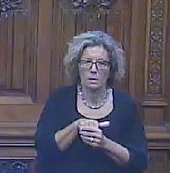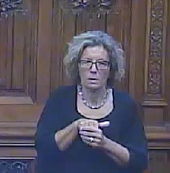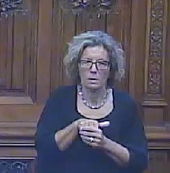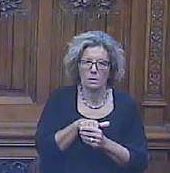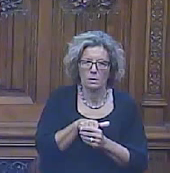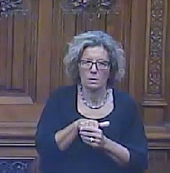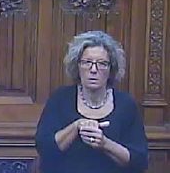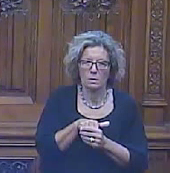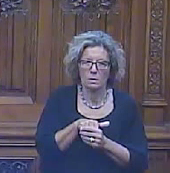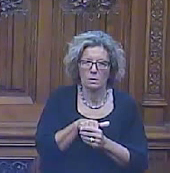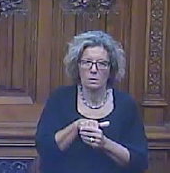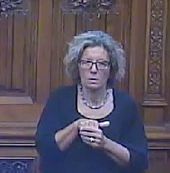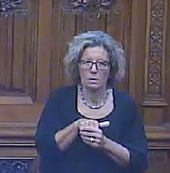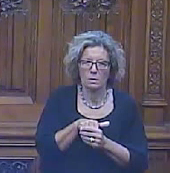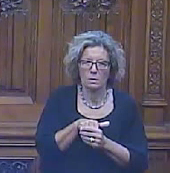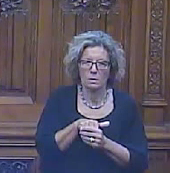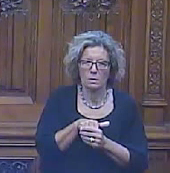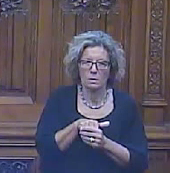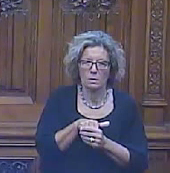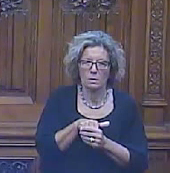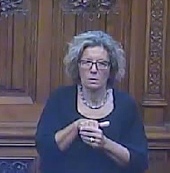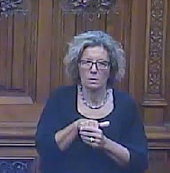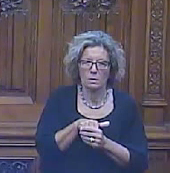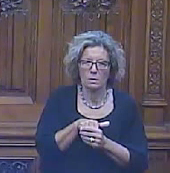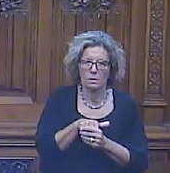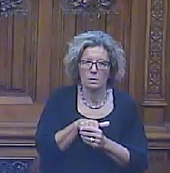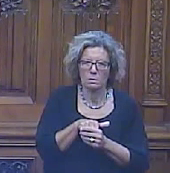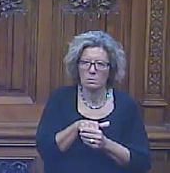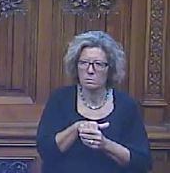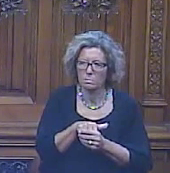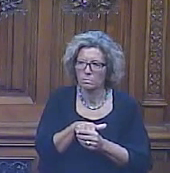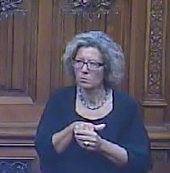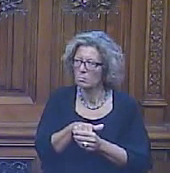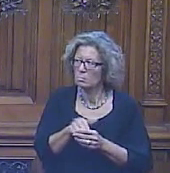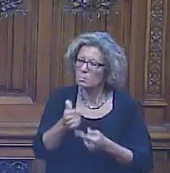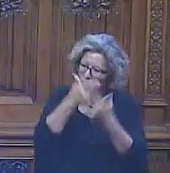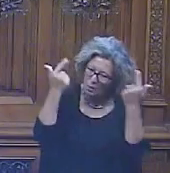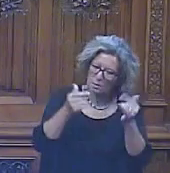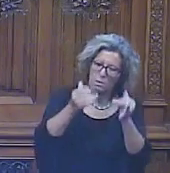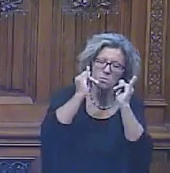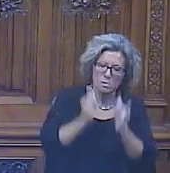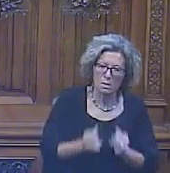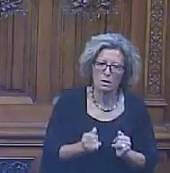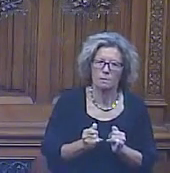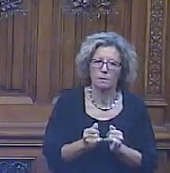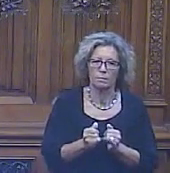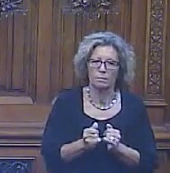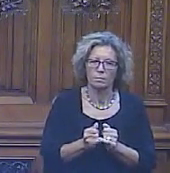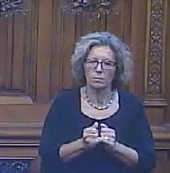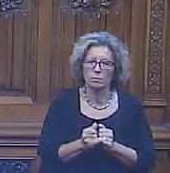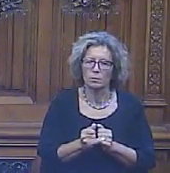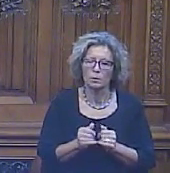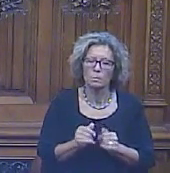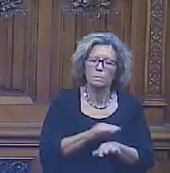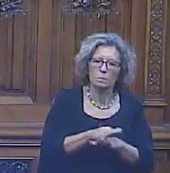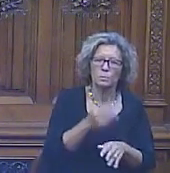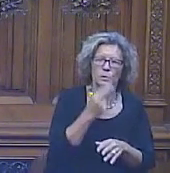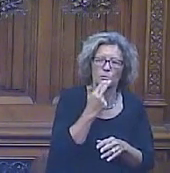der zu uns will, aufzunehmen. Ein klares Ja zu